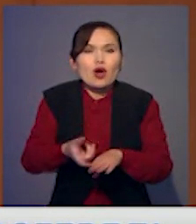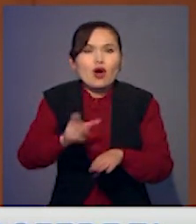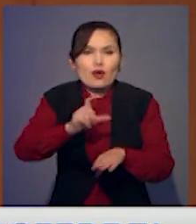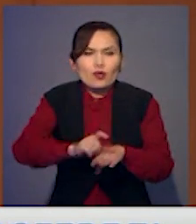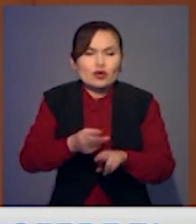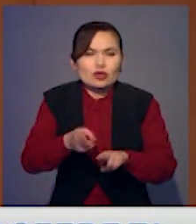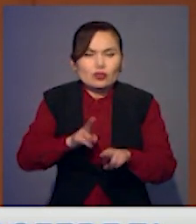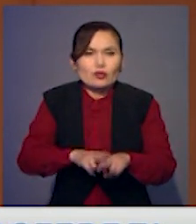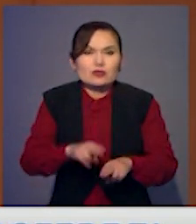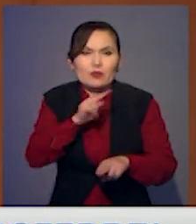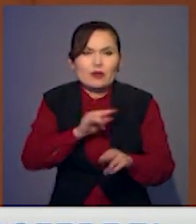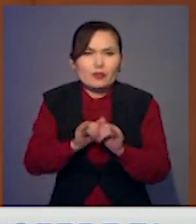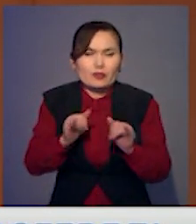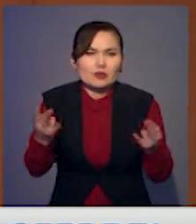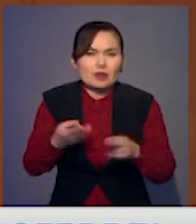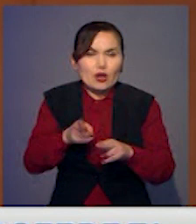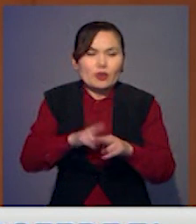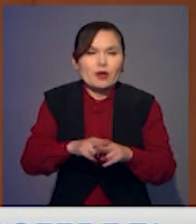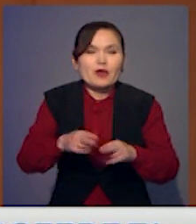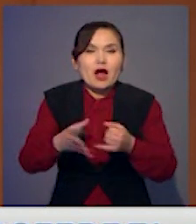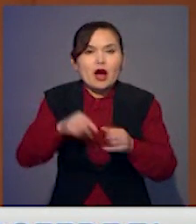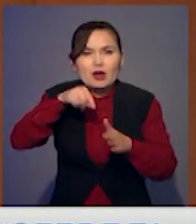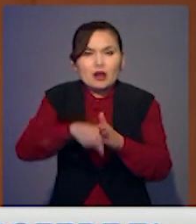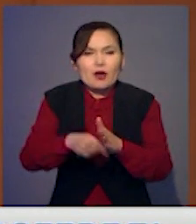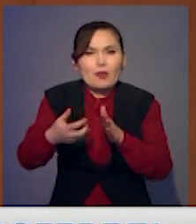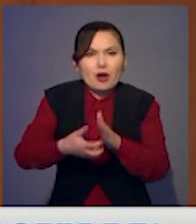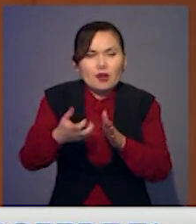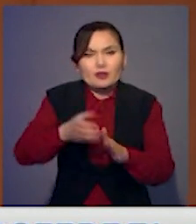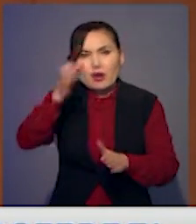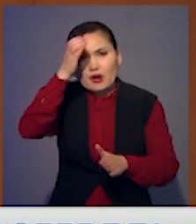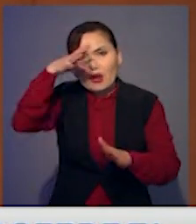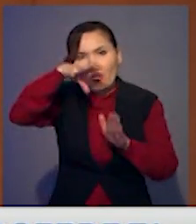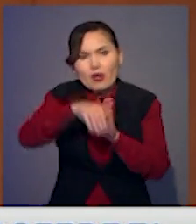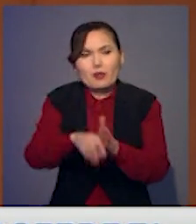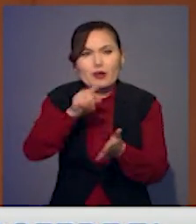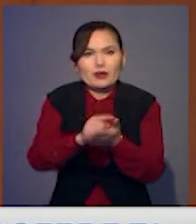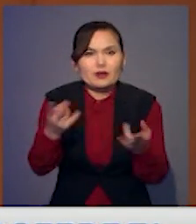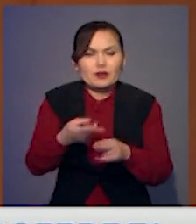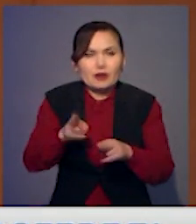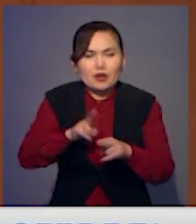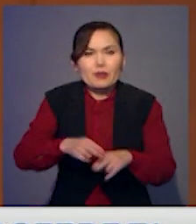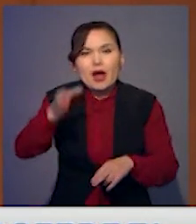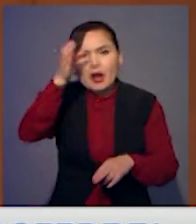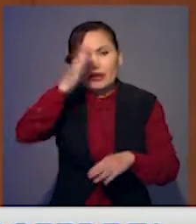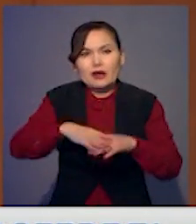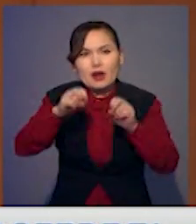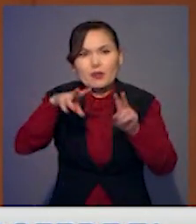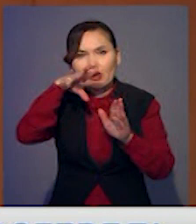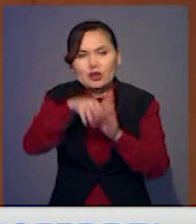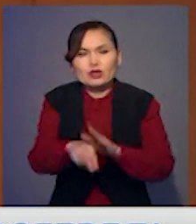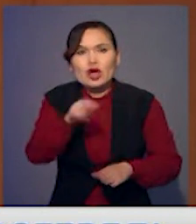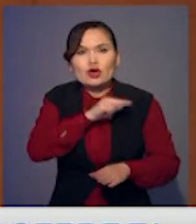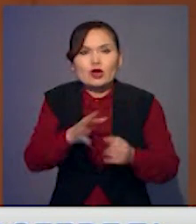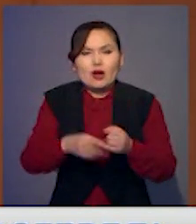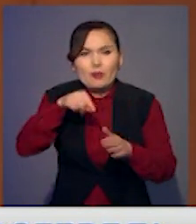Осы заң жобасында археологиялық топ құрамында ғылыми маман болуы керек деген шарт қойды. Қазір бізде бір ғылыми маман бірнеше